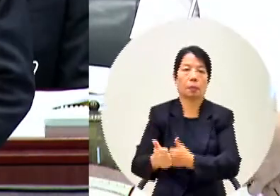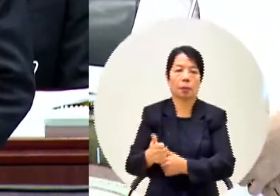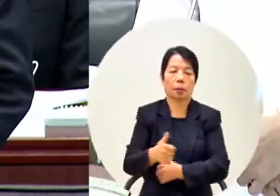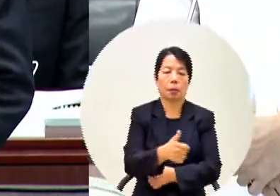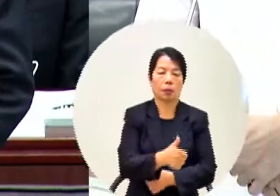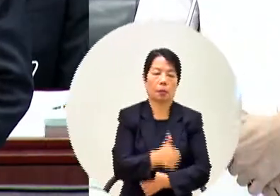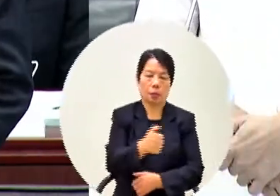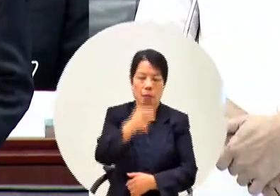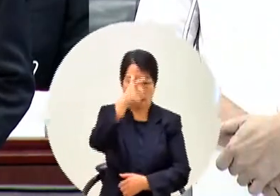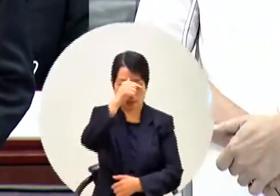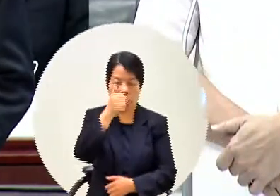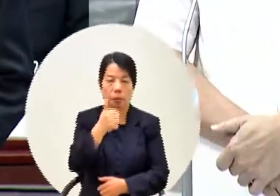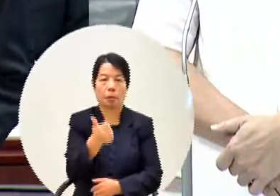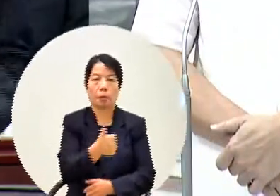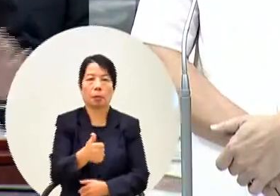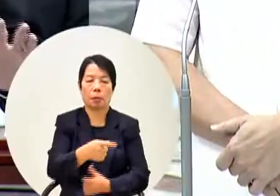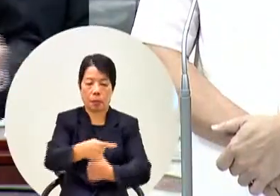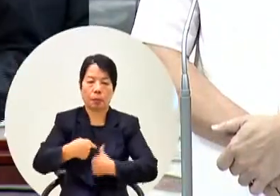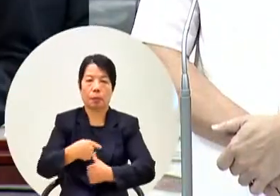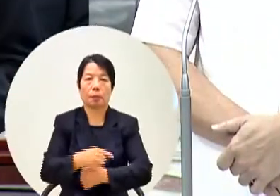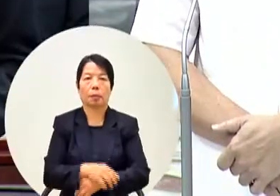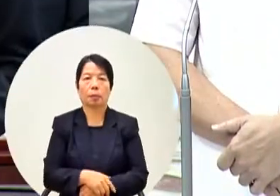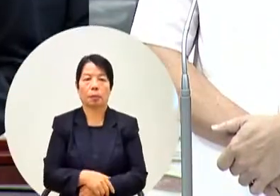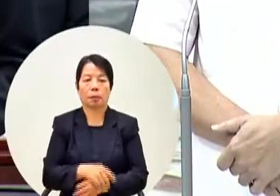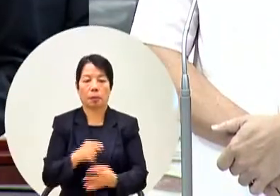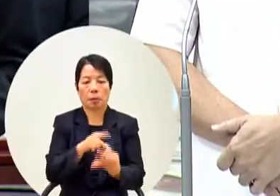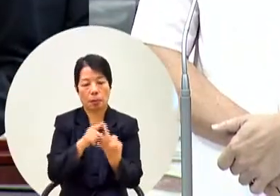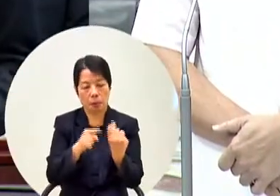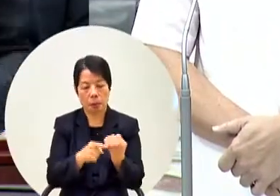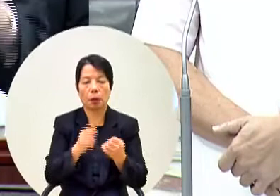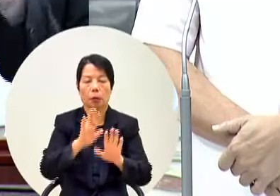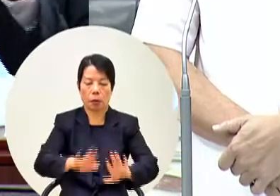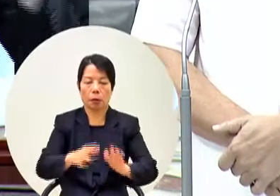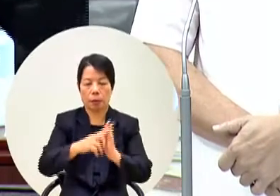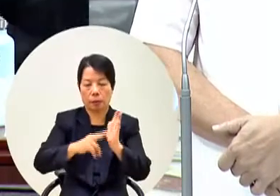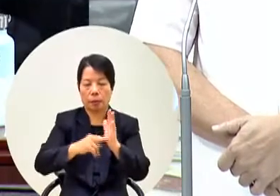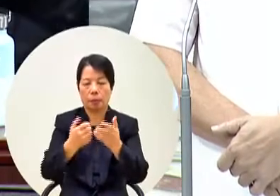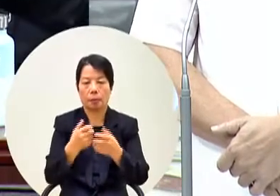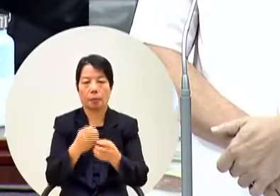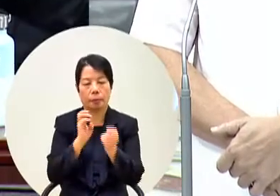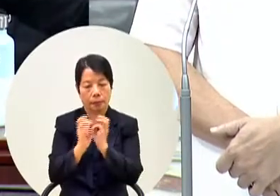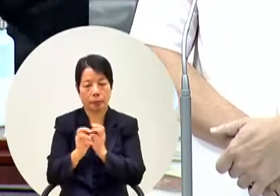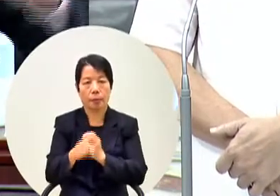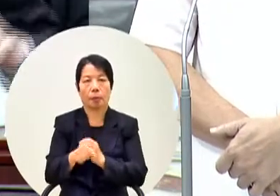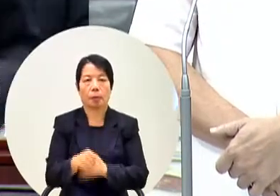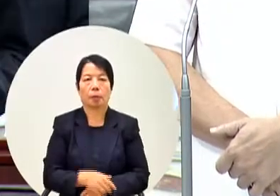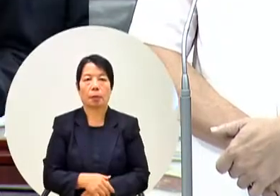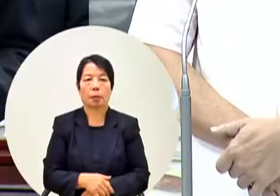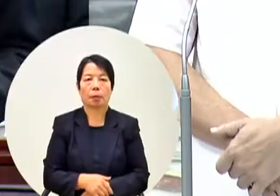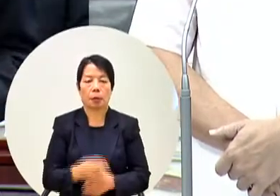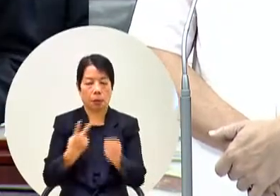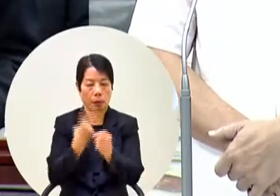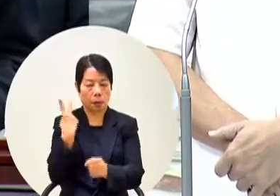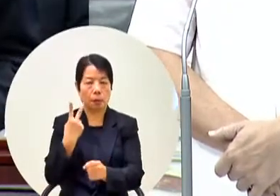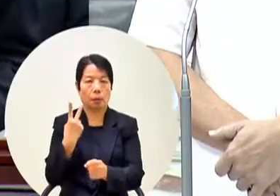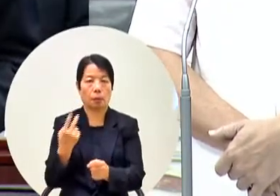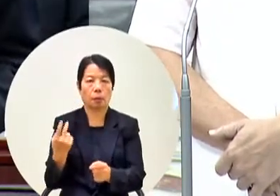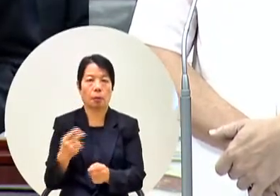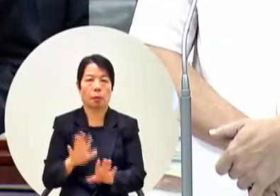员迄个指教啦，吼，几项代志我先讲予清楚啦，吼。第一，前年进前吼，差不多